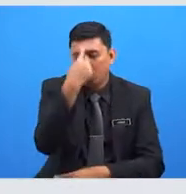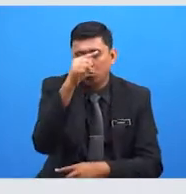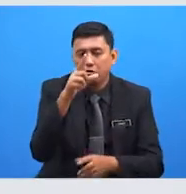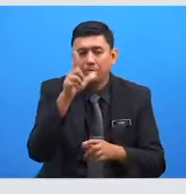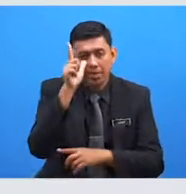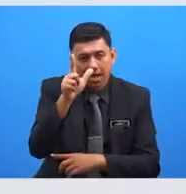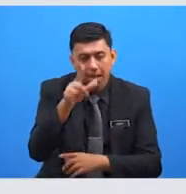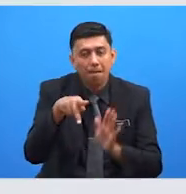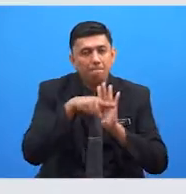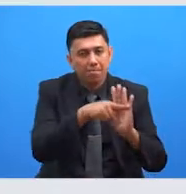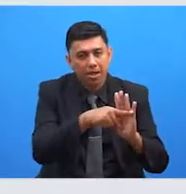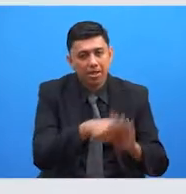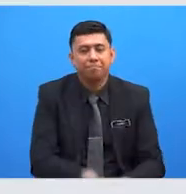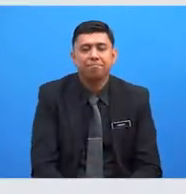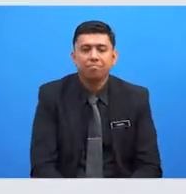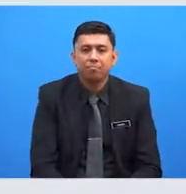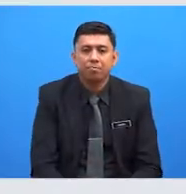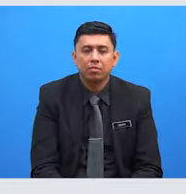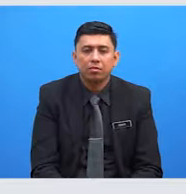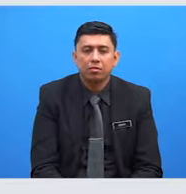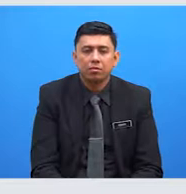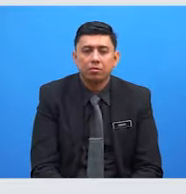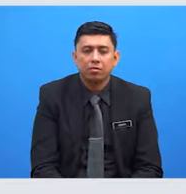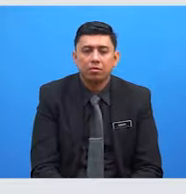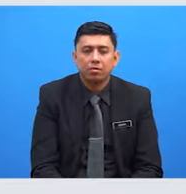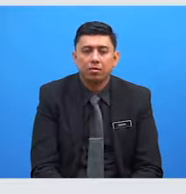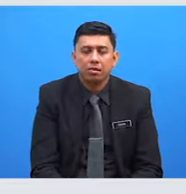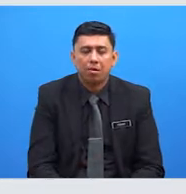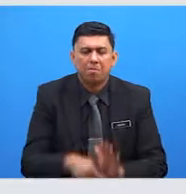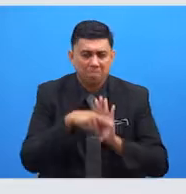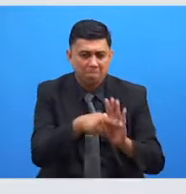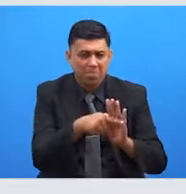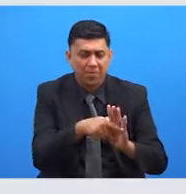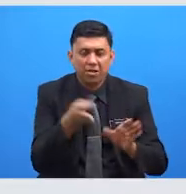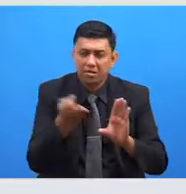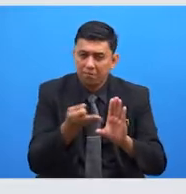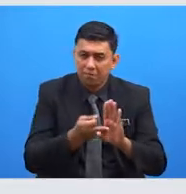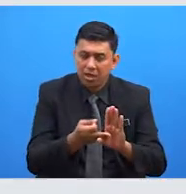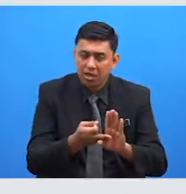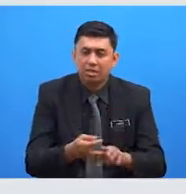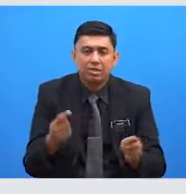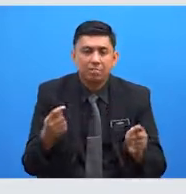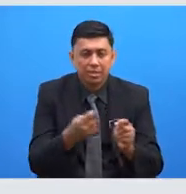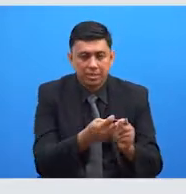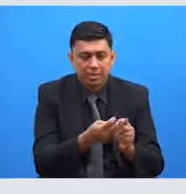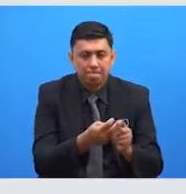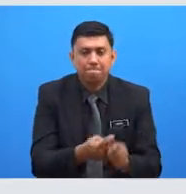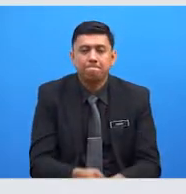melihat paparannya. Pelayar web akan memaparkan fail tersebut seperti